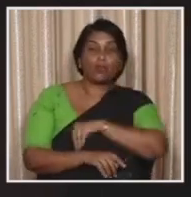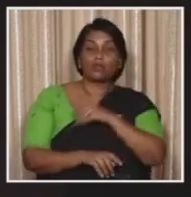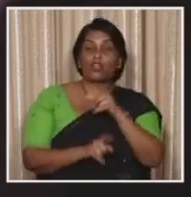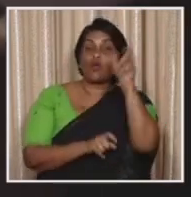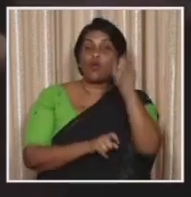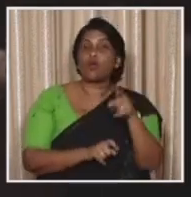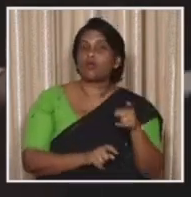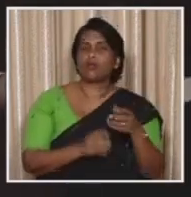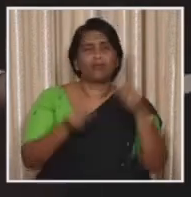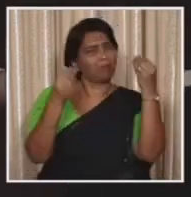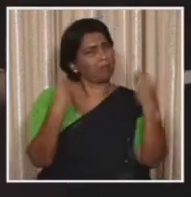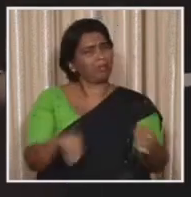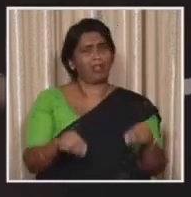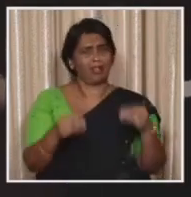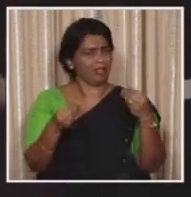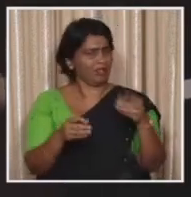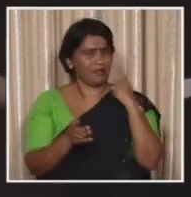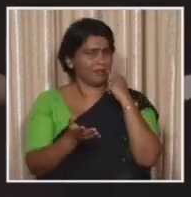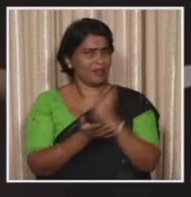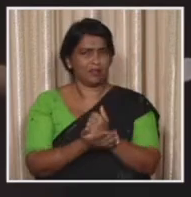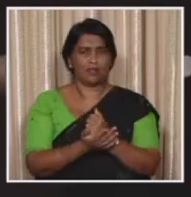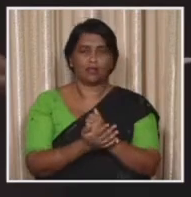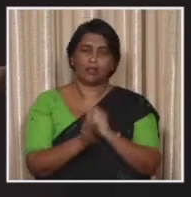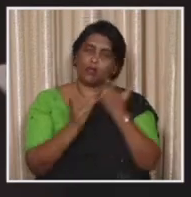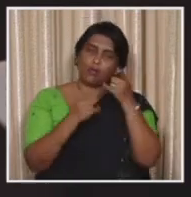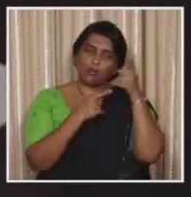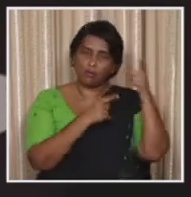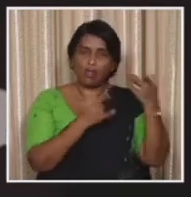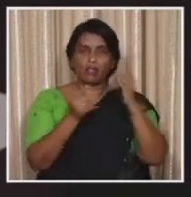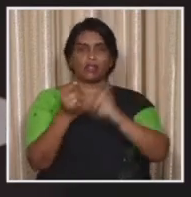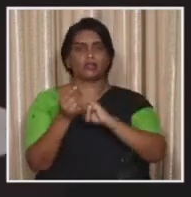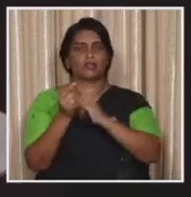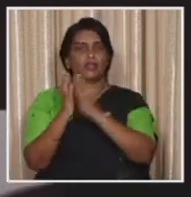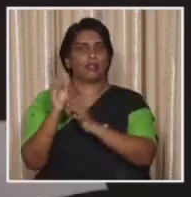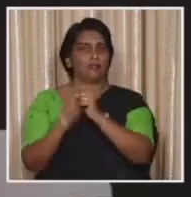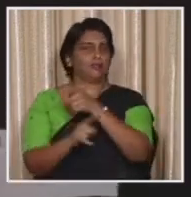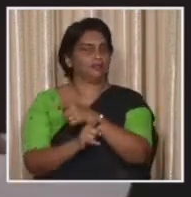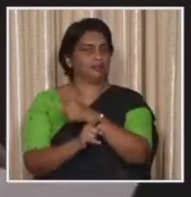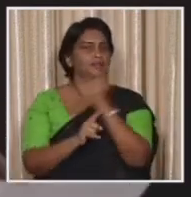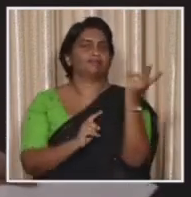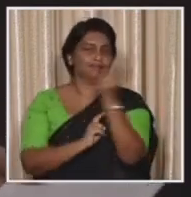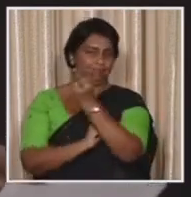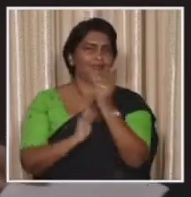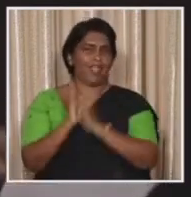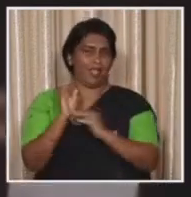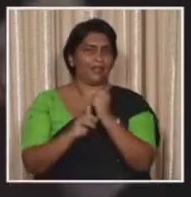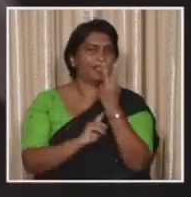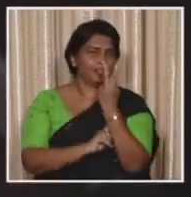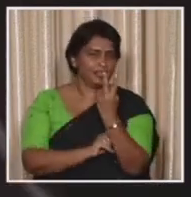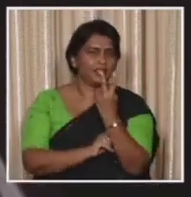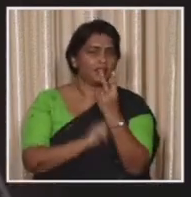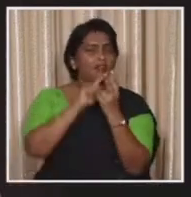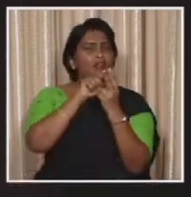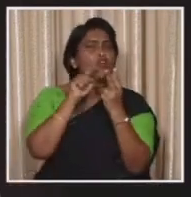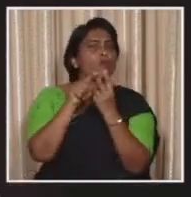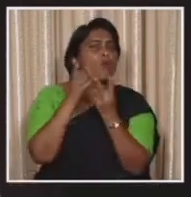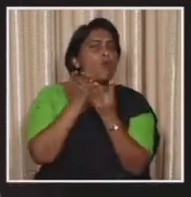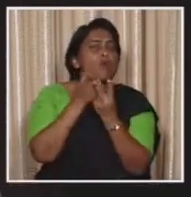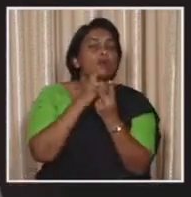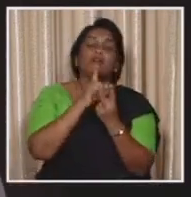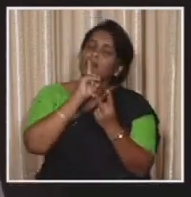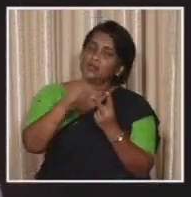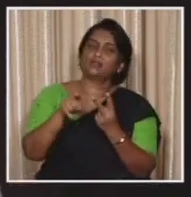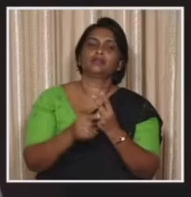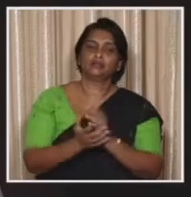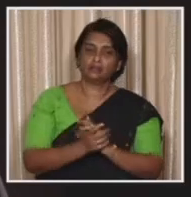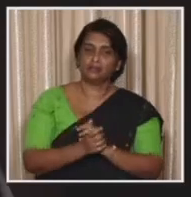කියන එක ඒක හරි සරල කාරණාවක් එක්කෝ ඔබතුමා එක්කෝ සසින්ද රාජපක්ෂ මහත්තයා දෙන්නයි නෑ අමතුරු හිටියේ මේ දෙන්නගෙන් කවුද කියලා ඔබතුමා